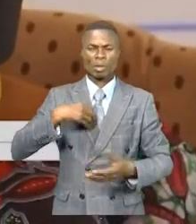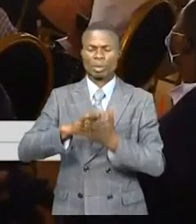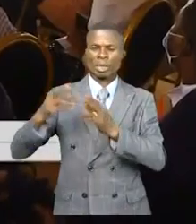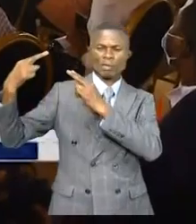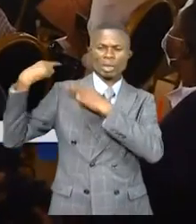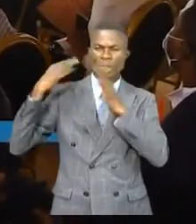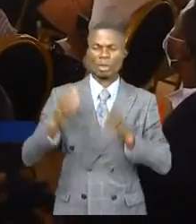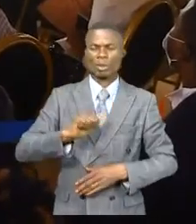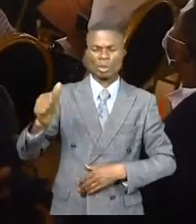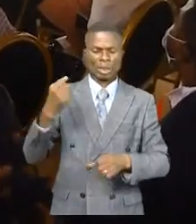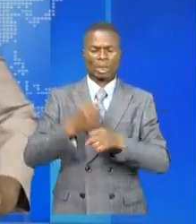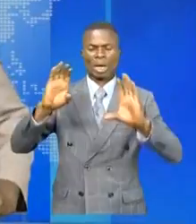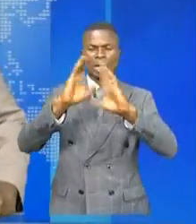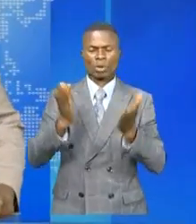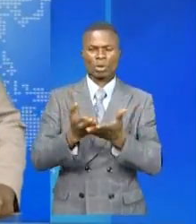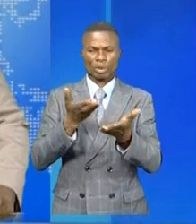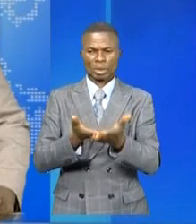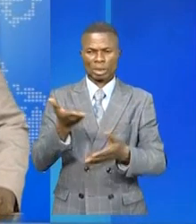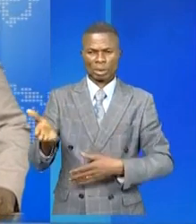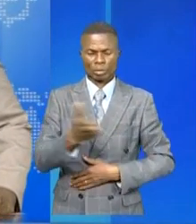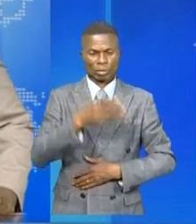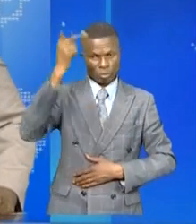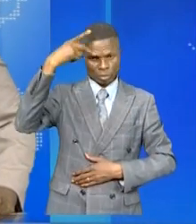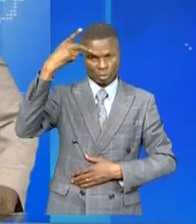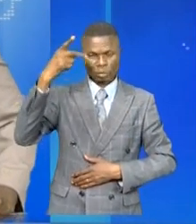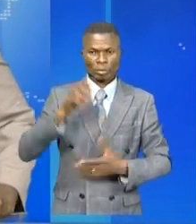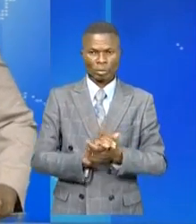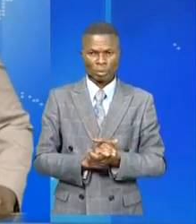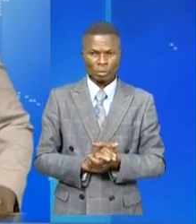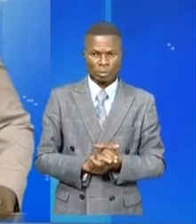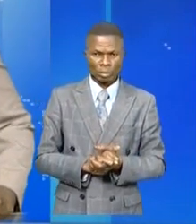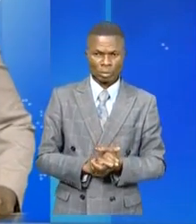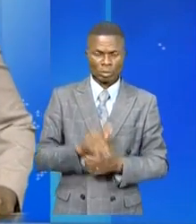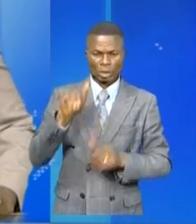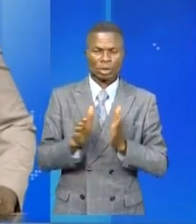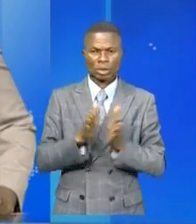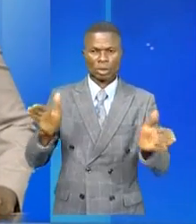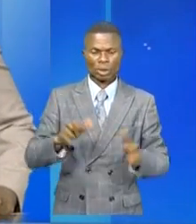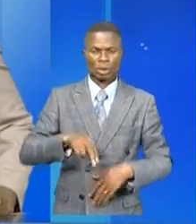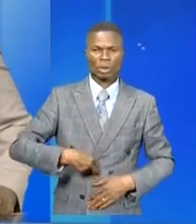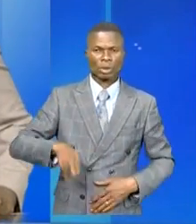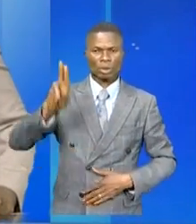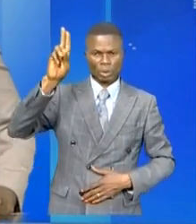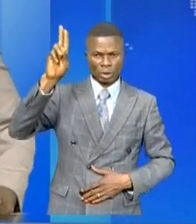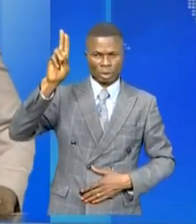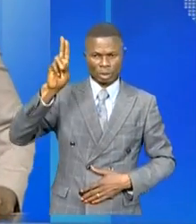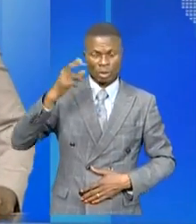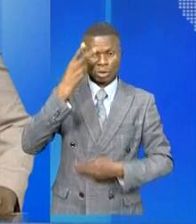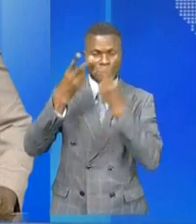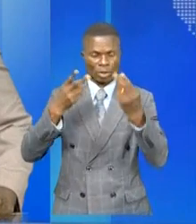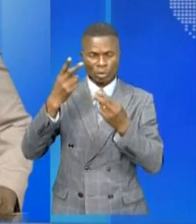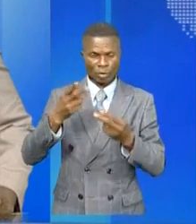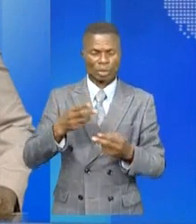femmes dans leur communauté. Politique pour finir, le secrétaire général de l'UDPS vient de boucler sa tournée